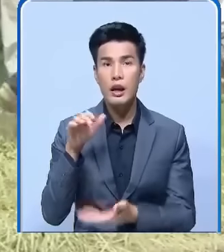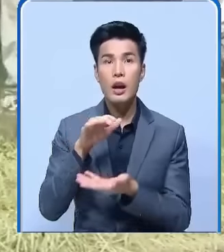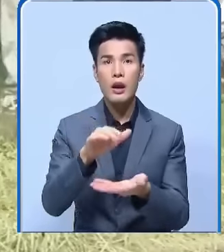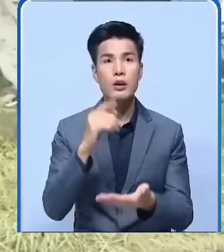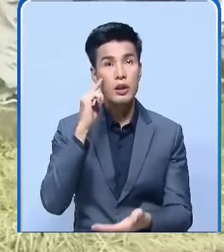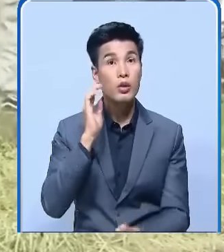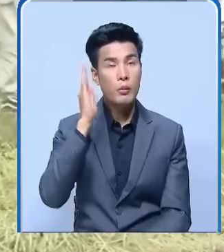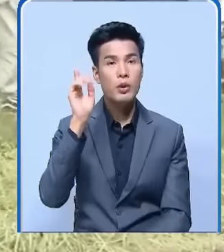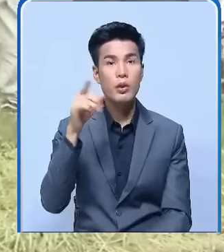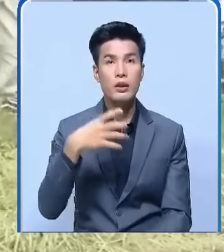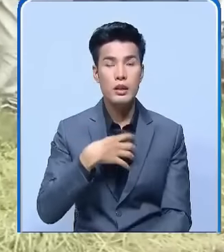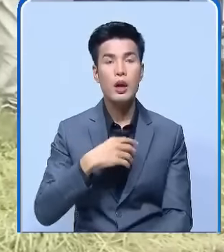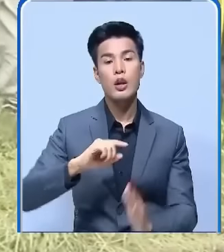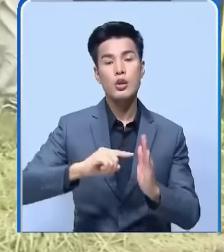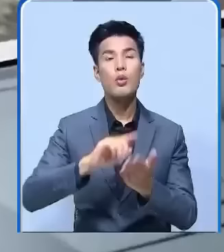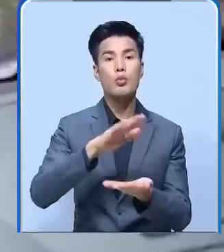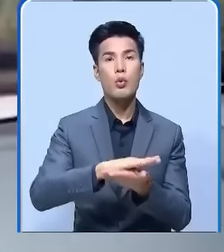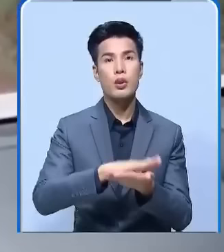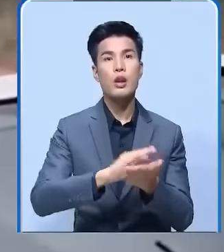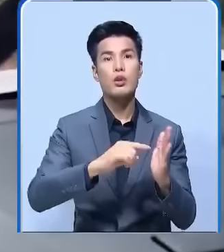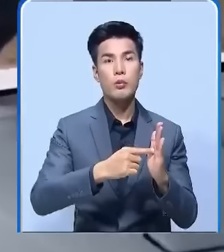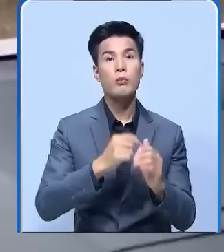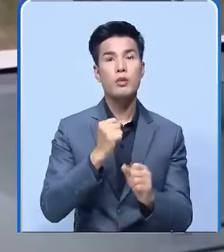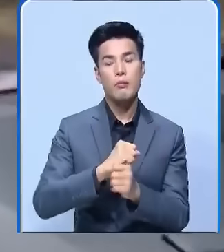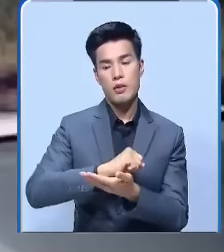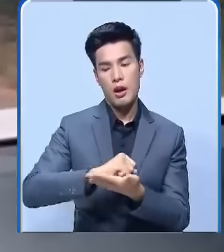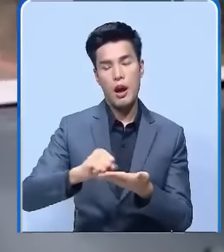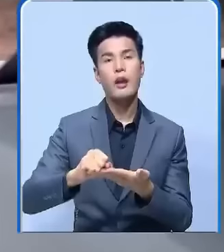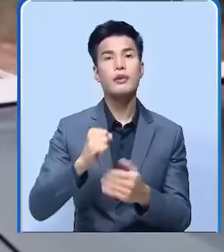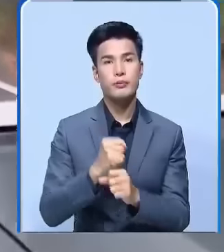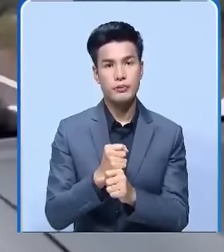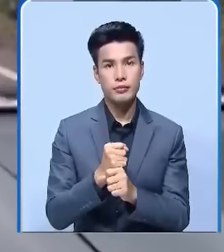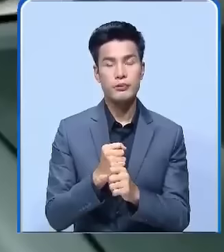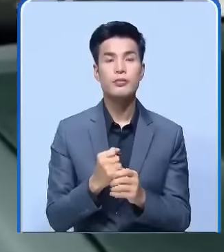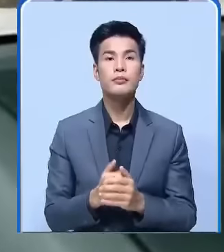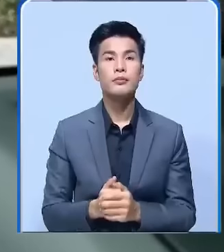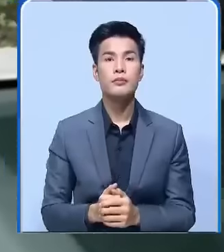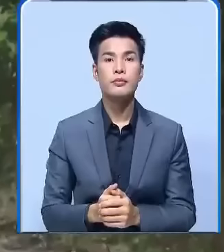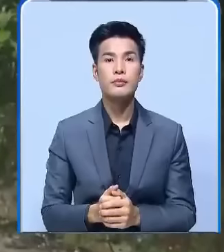จะมีการต้องการให้มีการซ่อมแซมโรงเรียนแล้วก็ทำความสะอาดบ้านที่เสียหายด้วยครับ